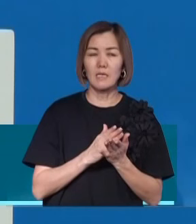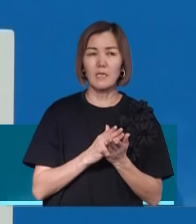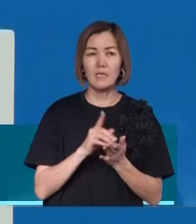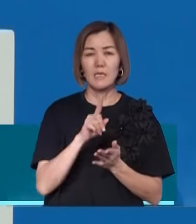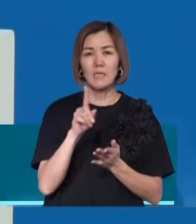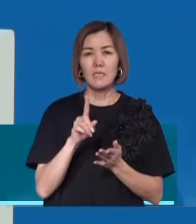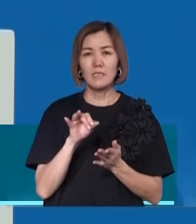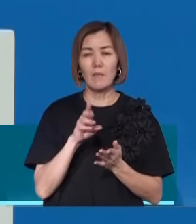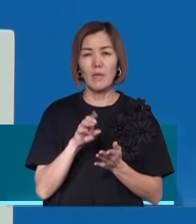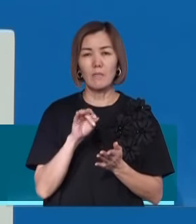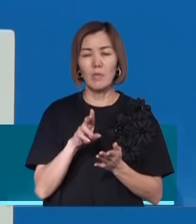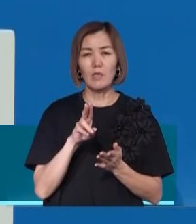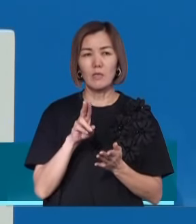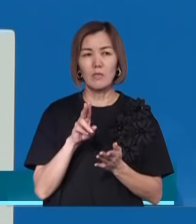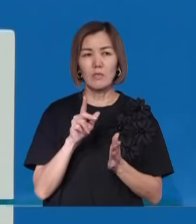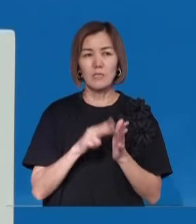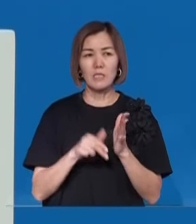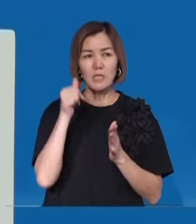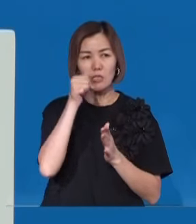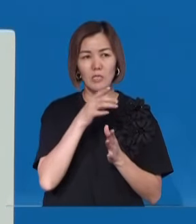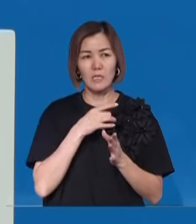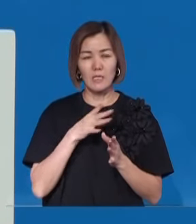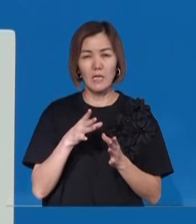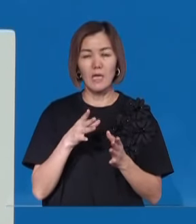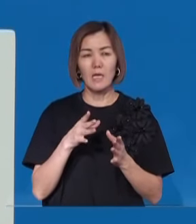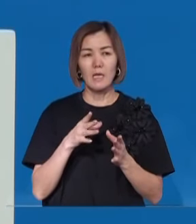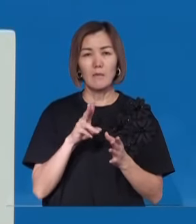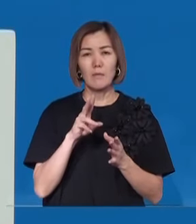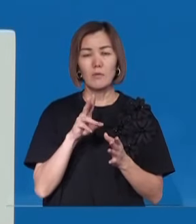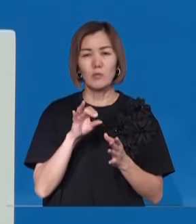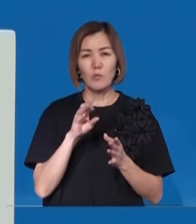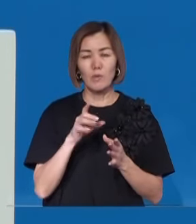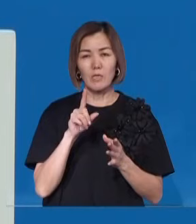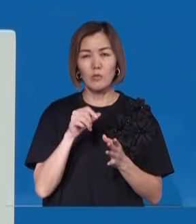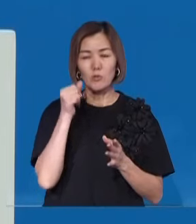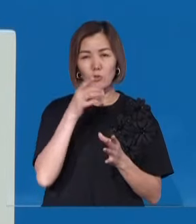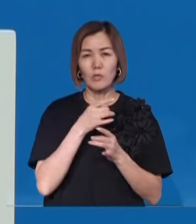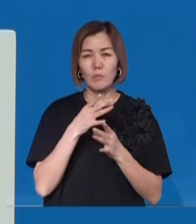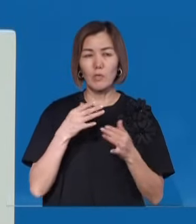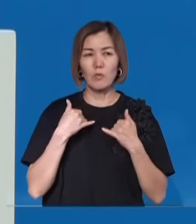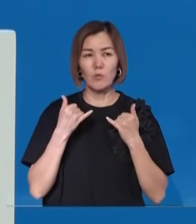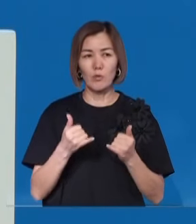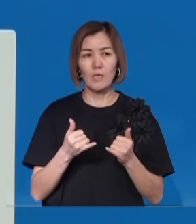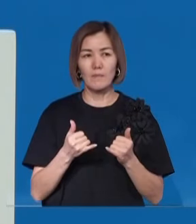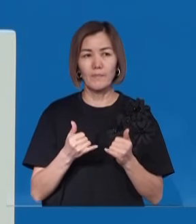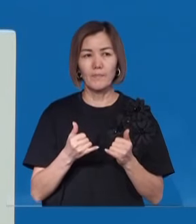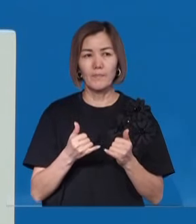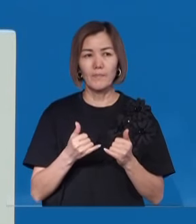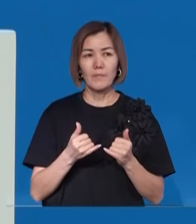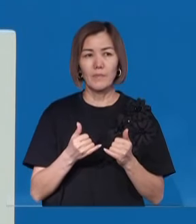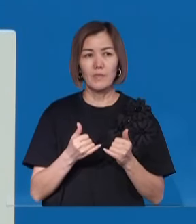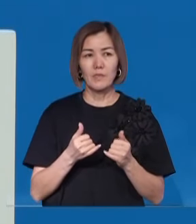жылдығына және балалар әдебиетінің бәйтерегі Бердібек Соқпақбаевтың 100 жылдық мерейтойына орай ескерткіштер